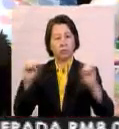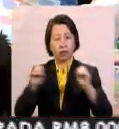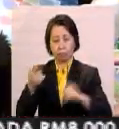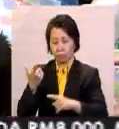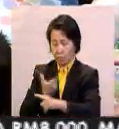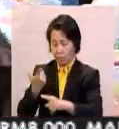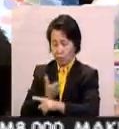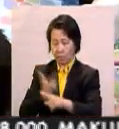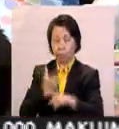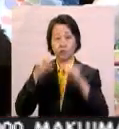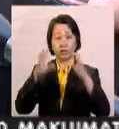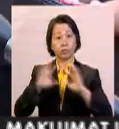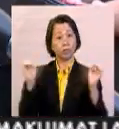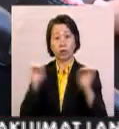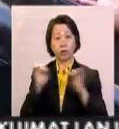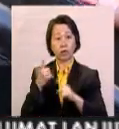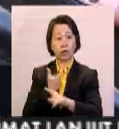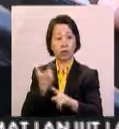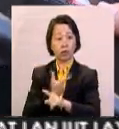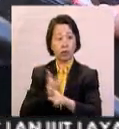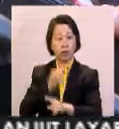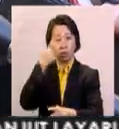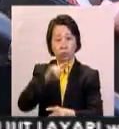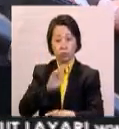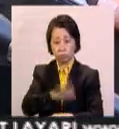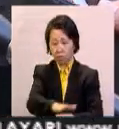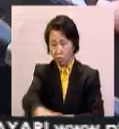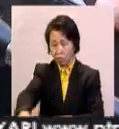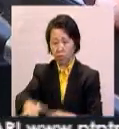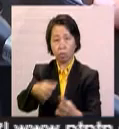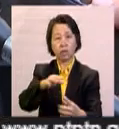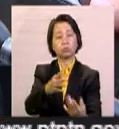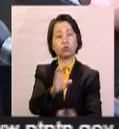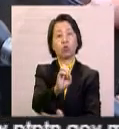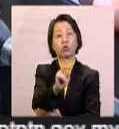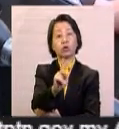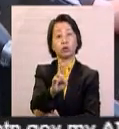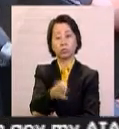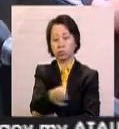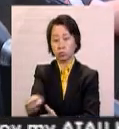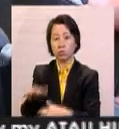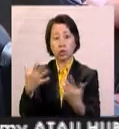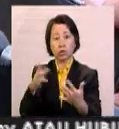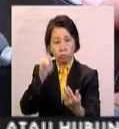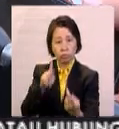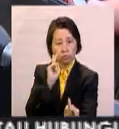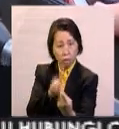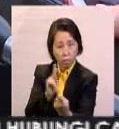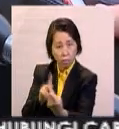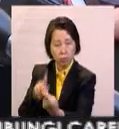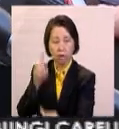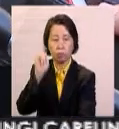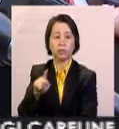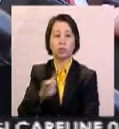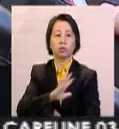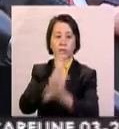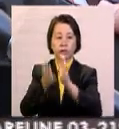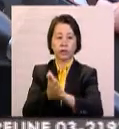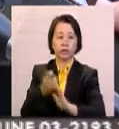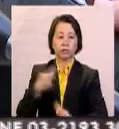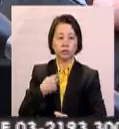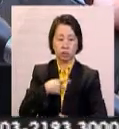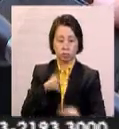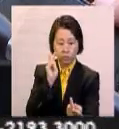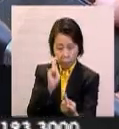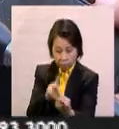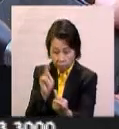latihan guru-guru istimewa untuk mereka yang anak istimewa itu mestilah di matchkan supaya kita